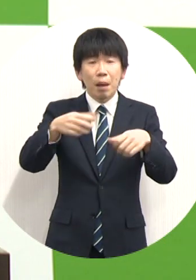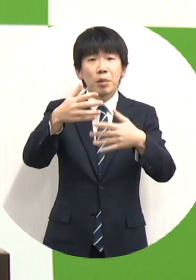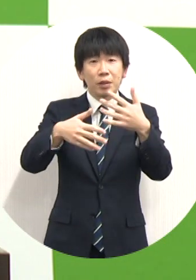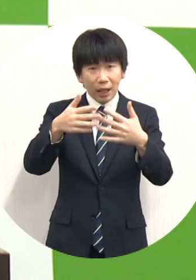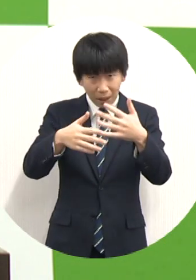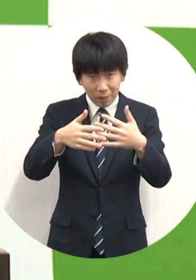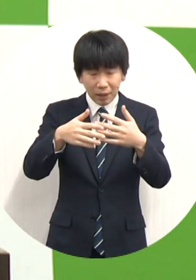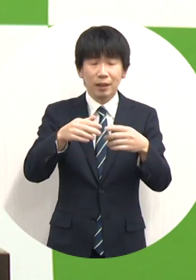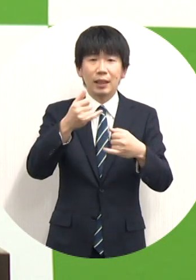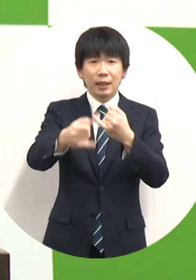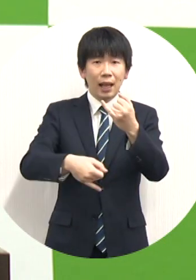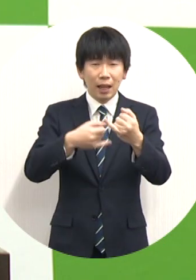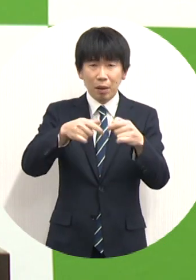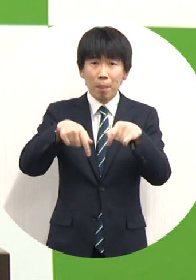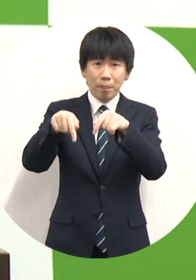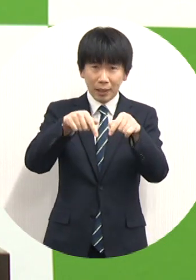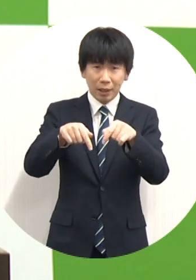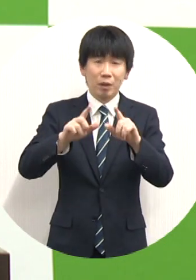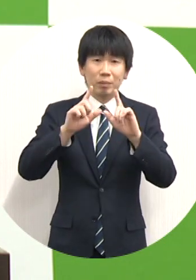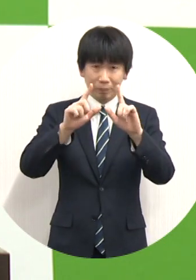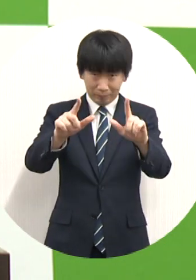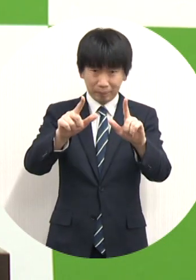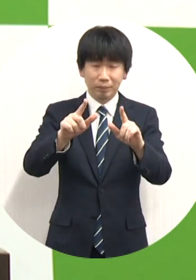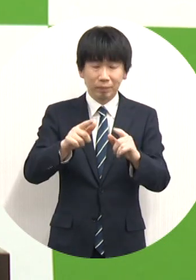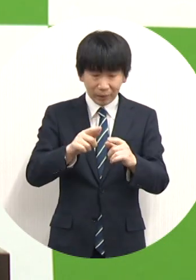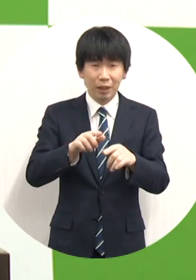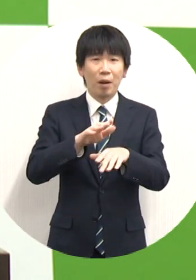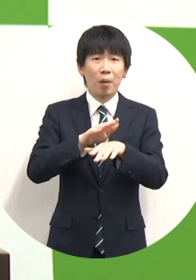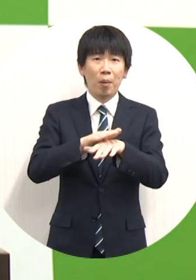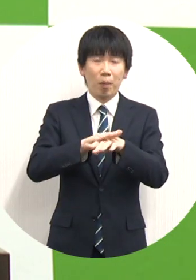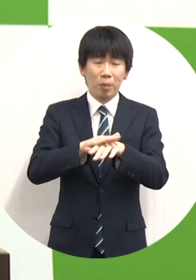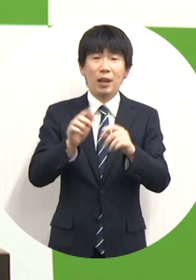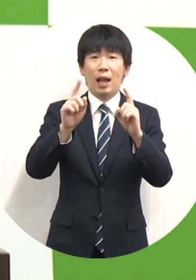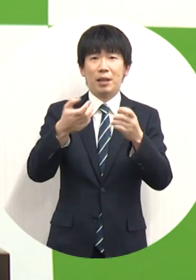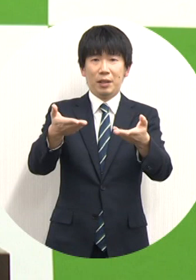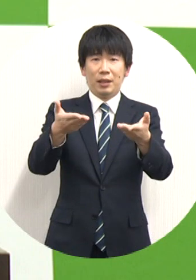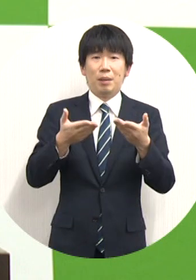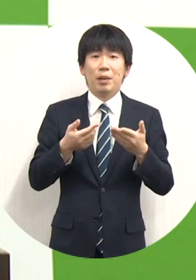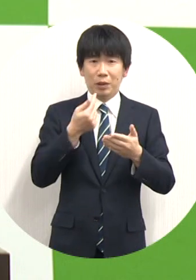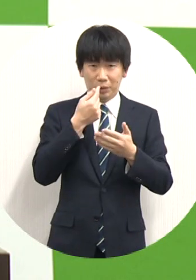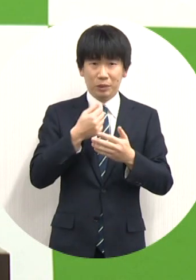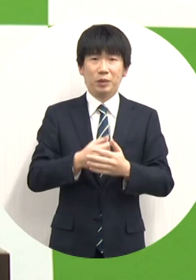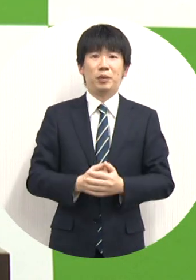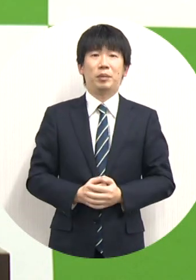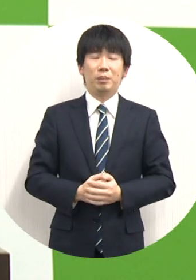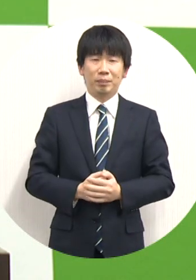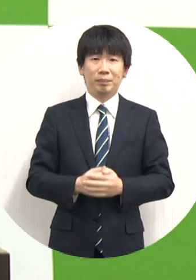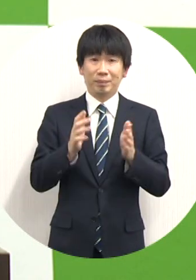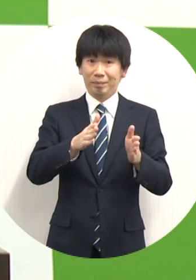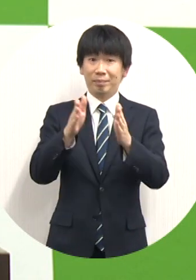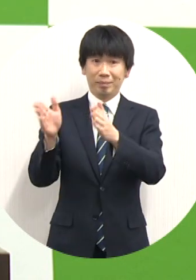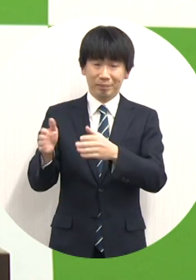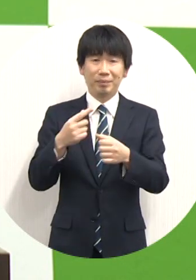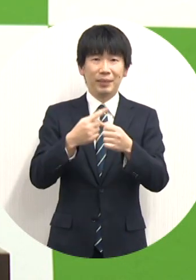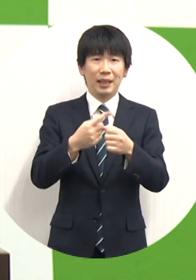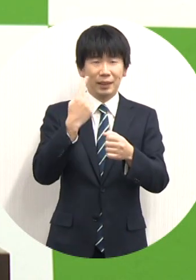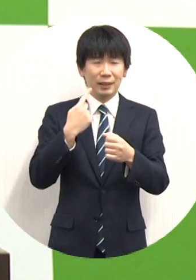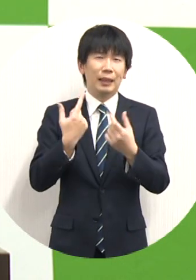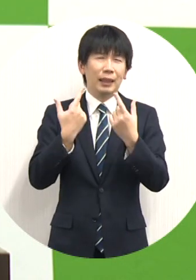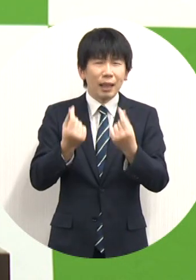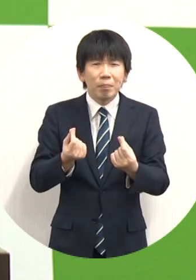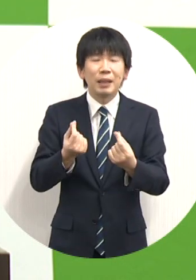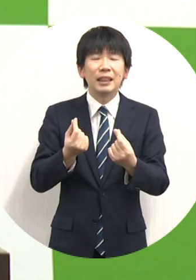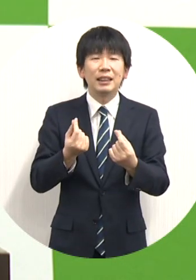市長としての新年のご挨拶をさせていただくことといたしましたさて昨年はなんといっても